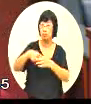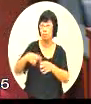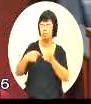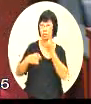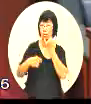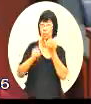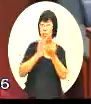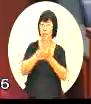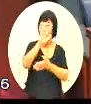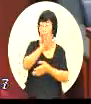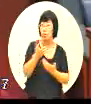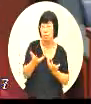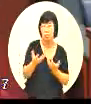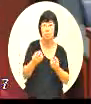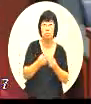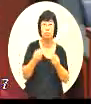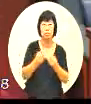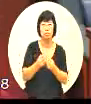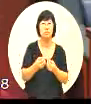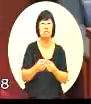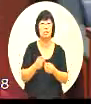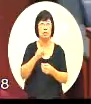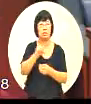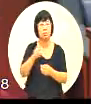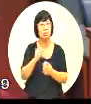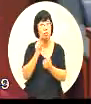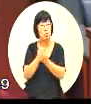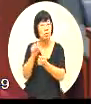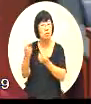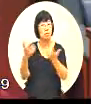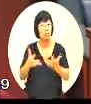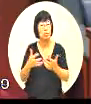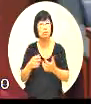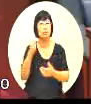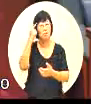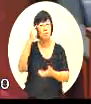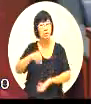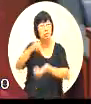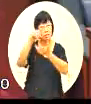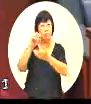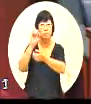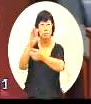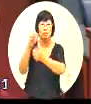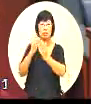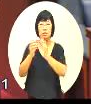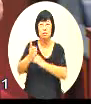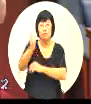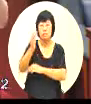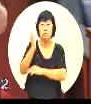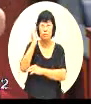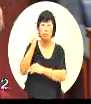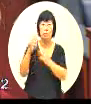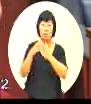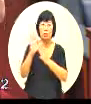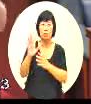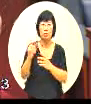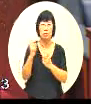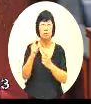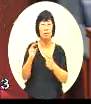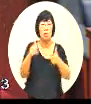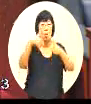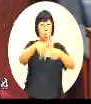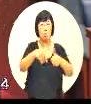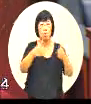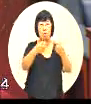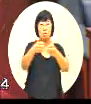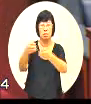以这个部分我们应该怎么去面对？那我在这里是提醒师傅，应该要有一个，比如说论坛什么的，没有关